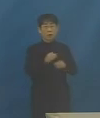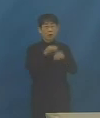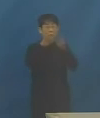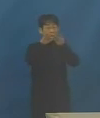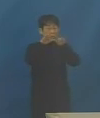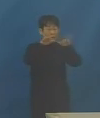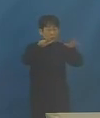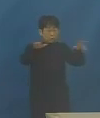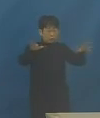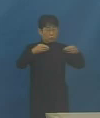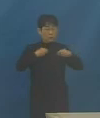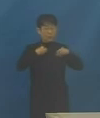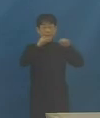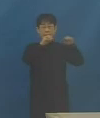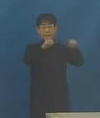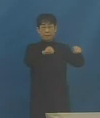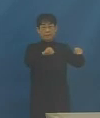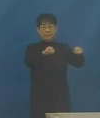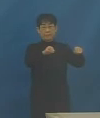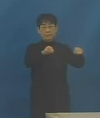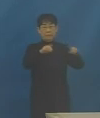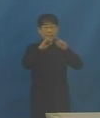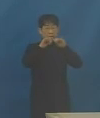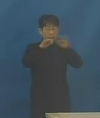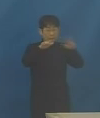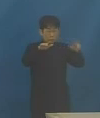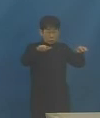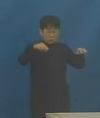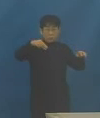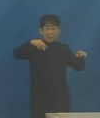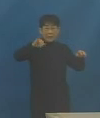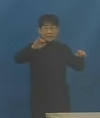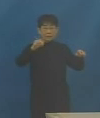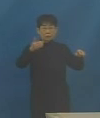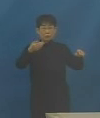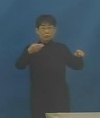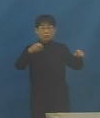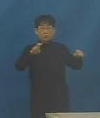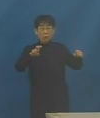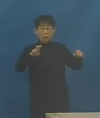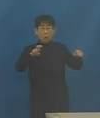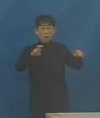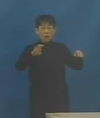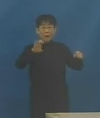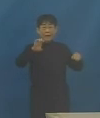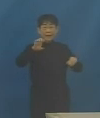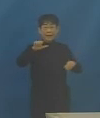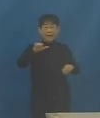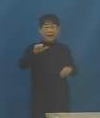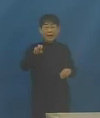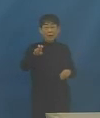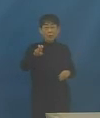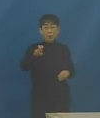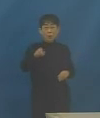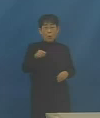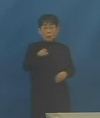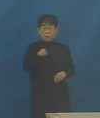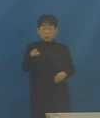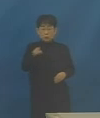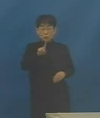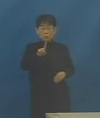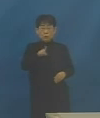感染でまた飛沫に基づくマイクロ飛沫感染と言われるエアロゾル幹線これがやっぱり主流だと思い